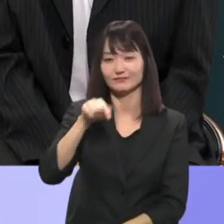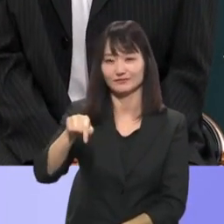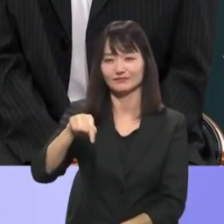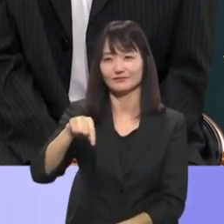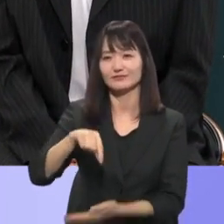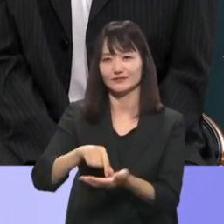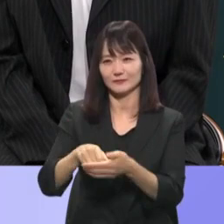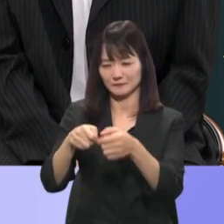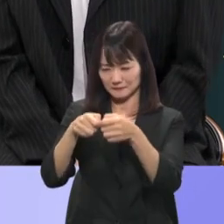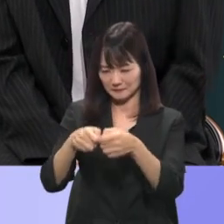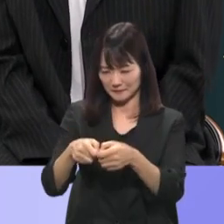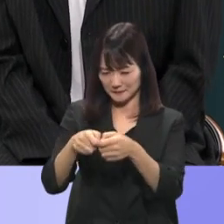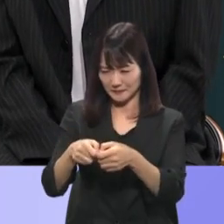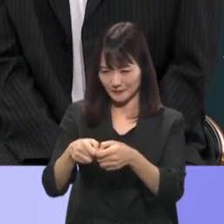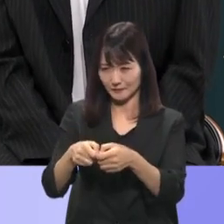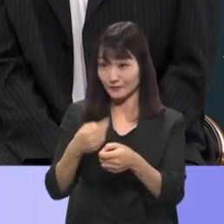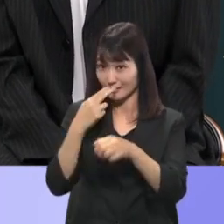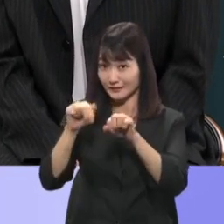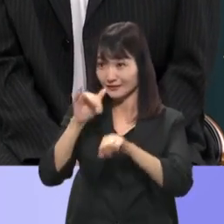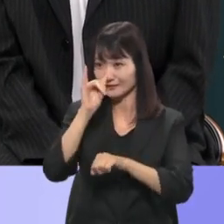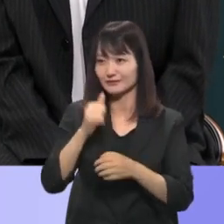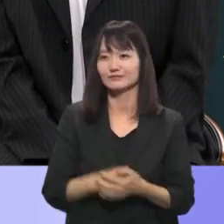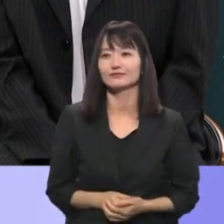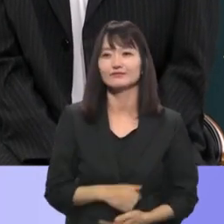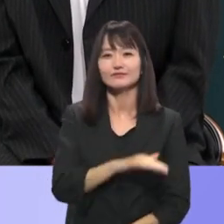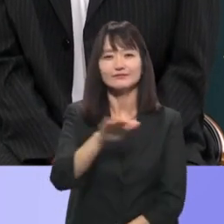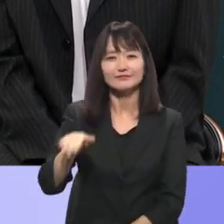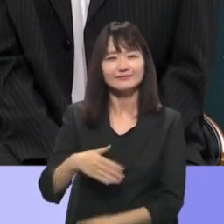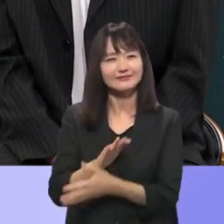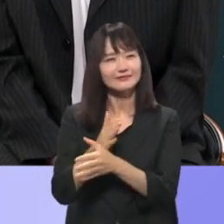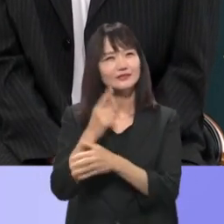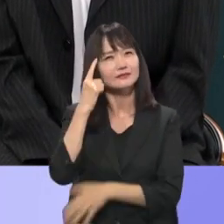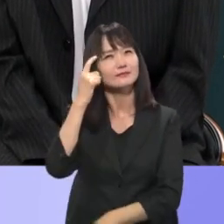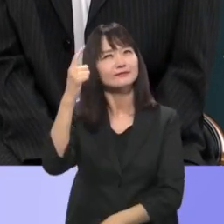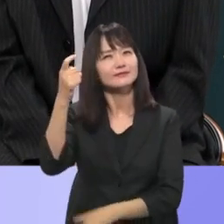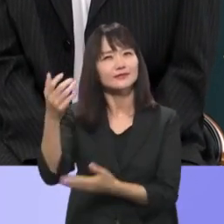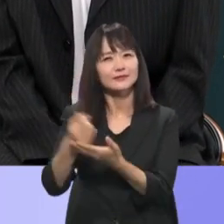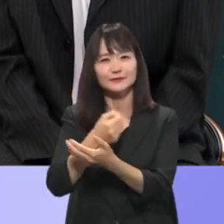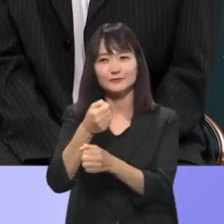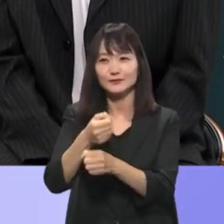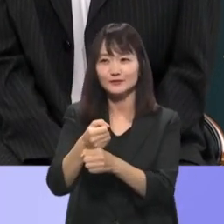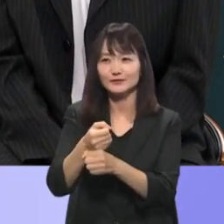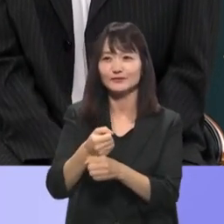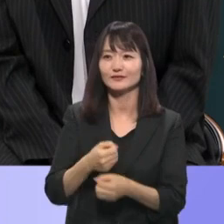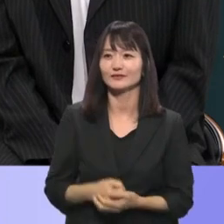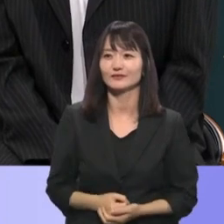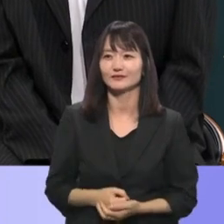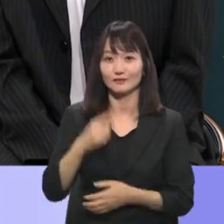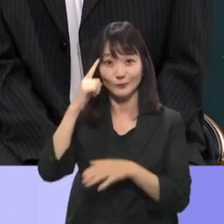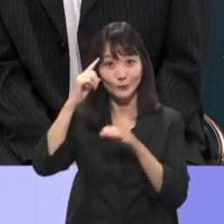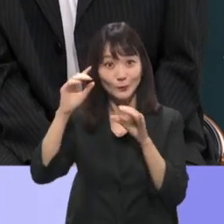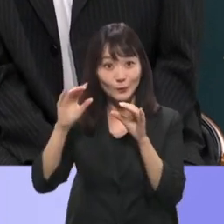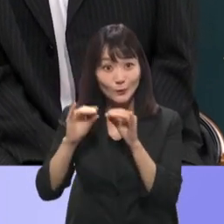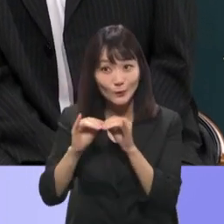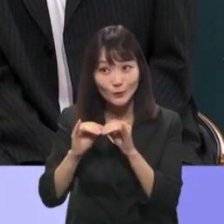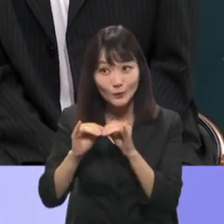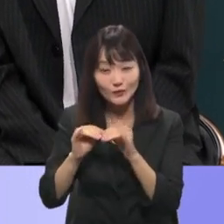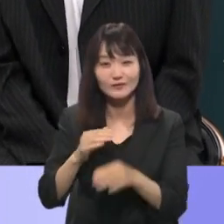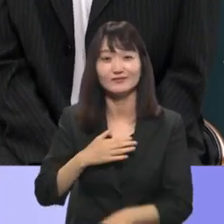정도의 디테일이 살아있다 저희는 그냥 개그로 상상력으로 만들었던 컨텐츠인데 공감을 해주시니까 저희도